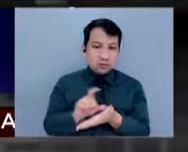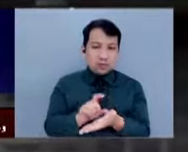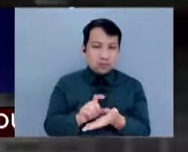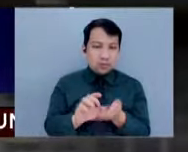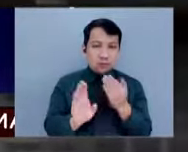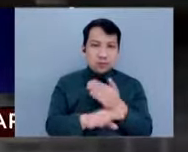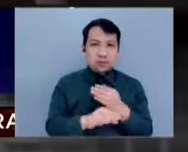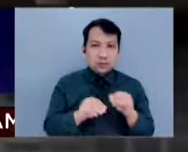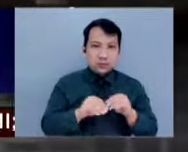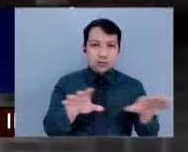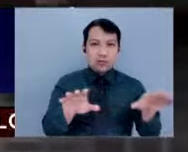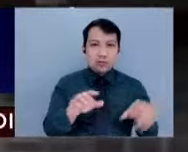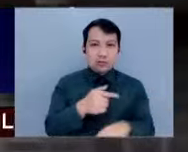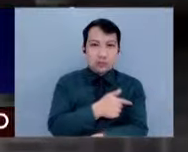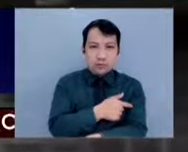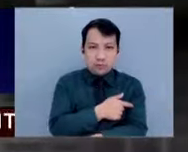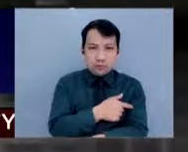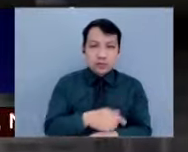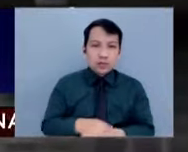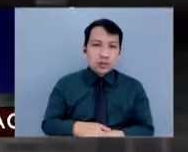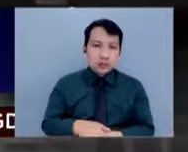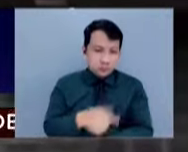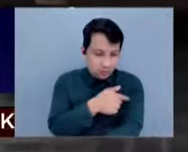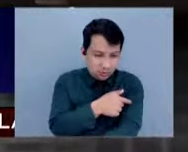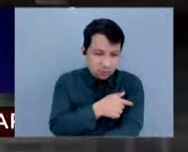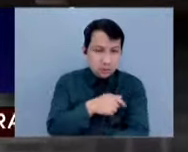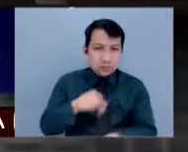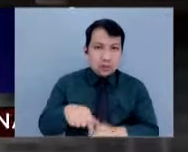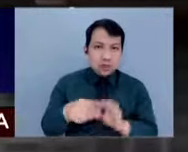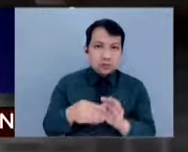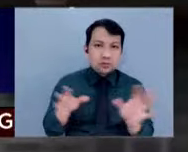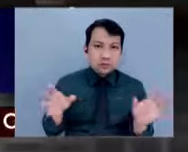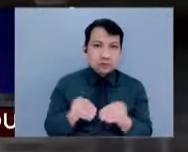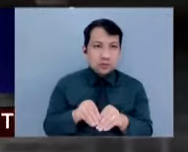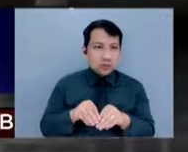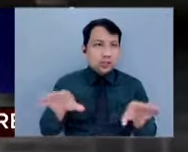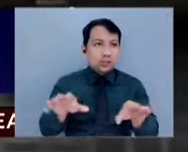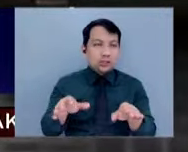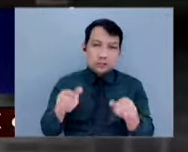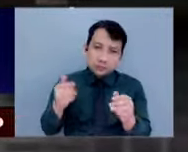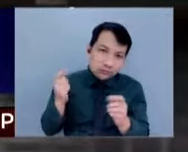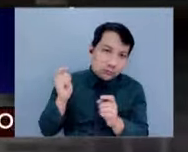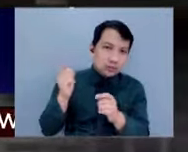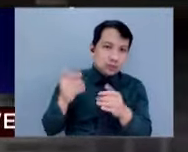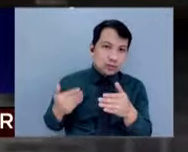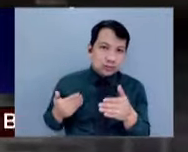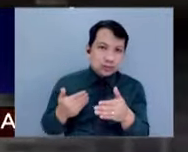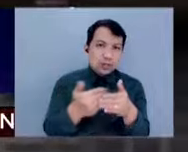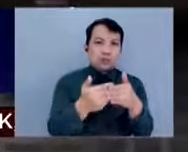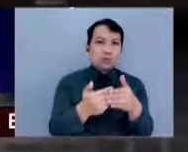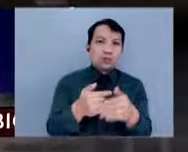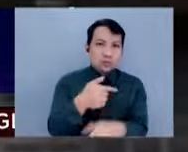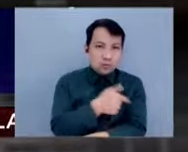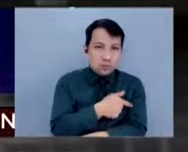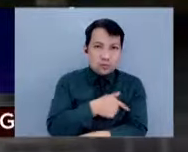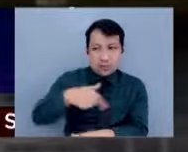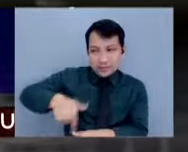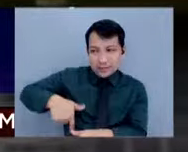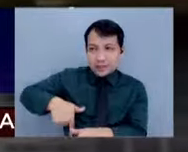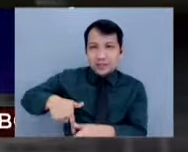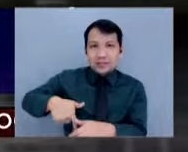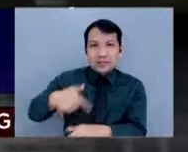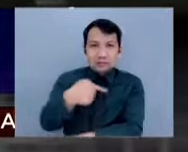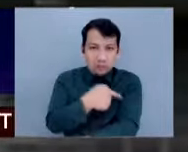pagbabakuna. Kaya nagka-catch up immunization kami para na sa ganun, yung mga batang na-miss yung